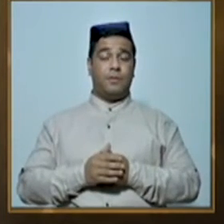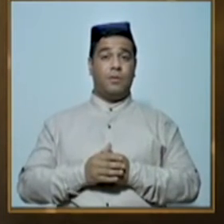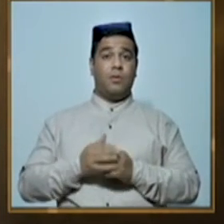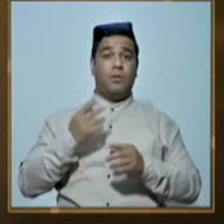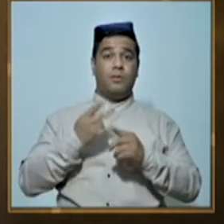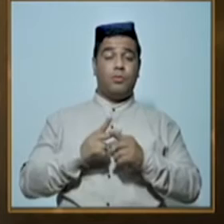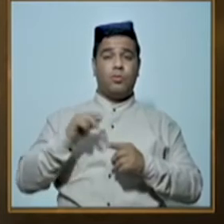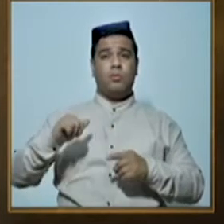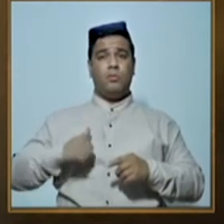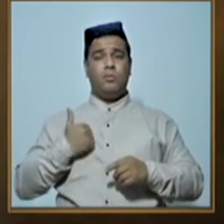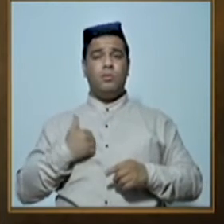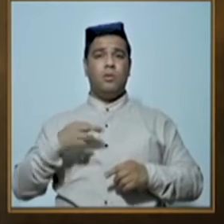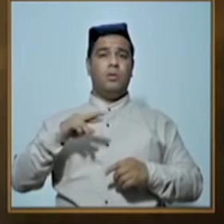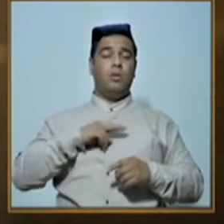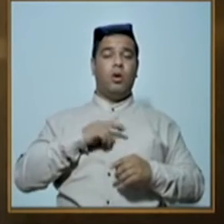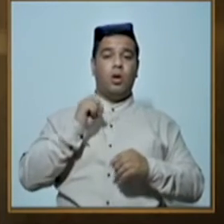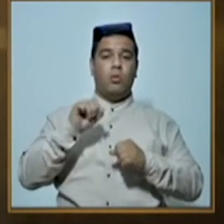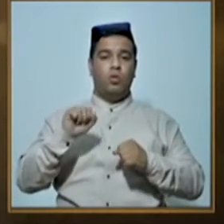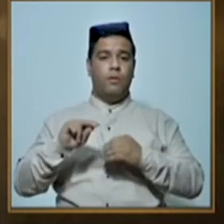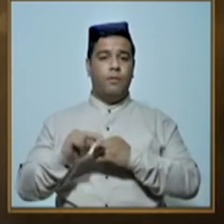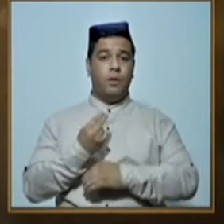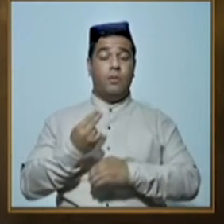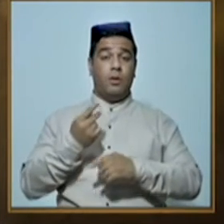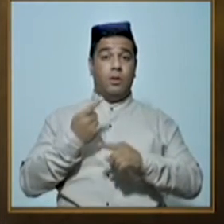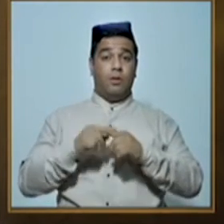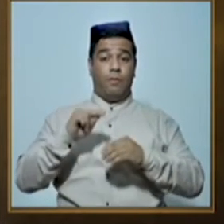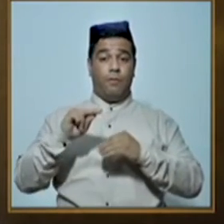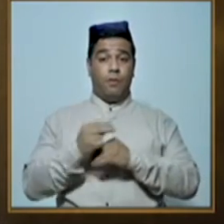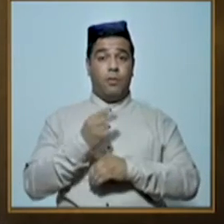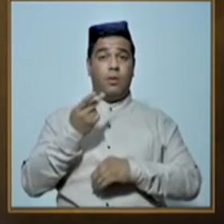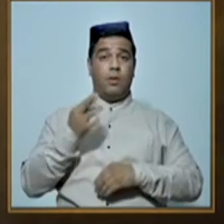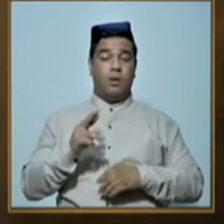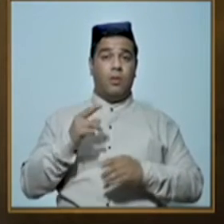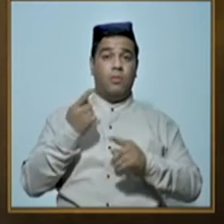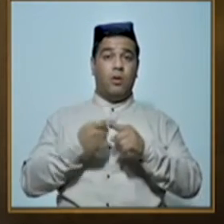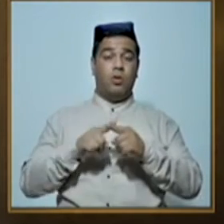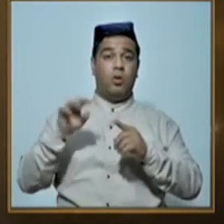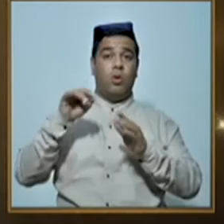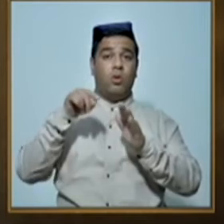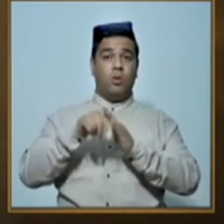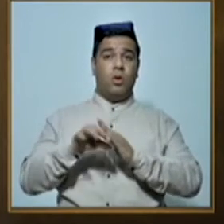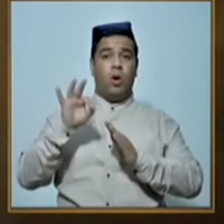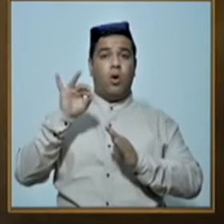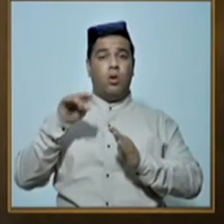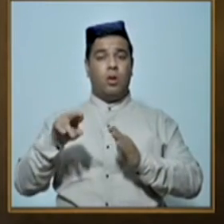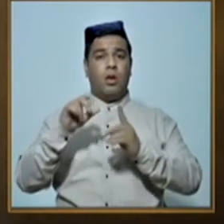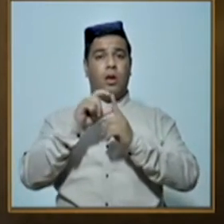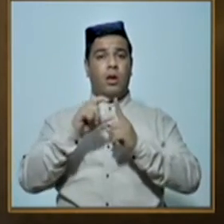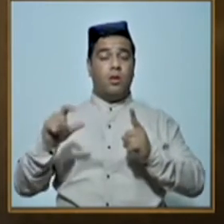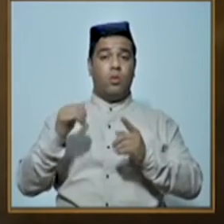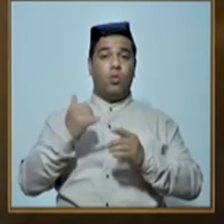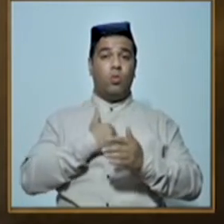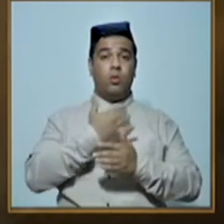Manmanlikni davolash uchun nima qilish kerak? Manmanlikni davolash uchun mana shu to'g'risida kelgan oyat, hadis,